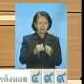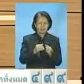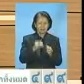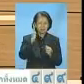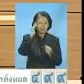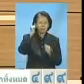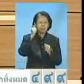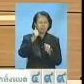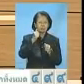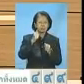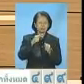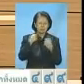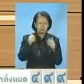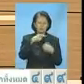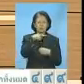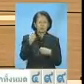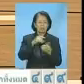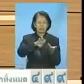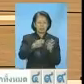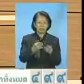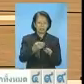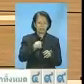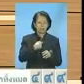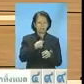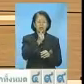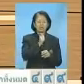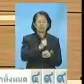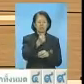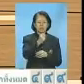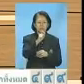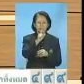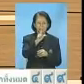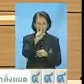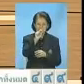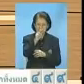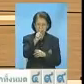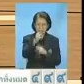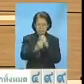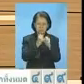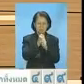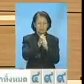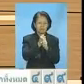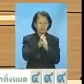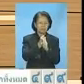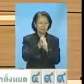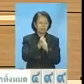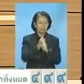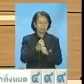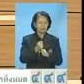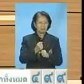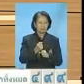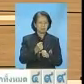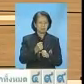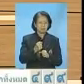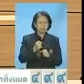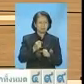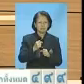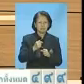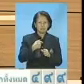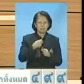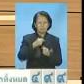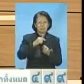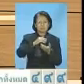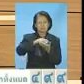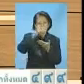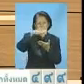ผมถูกฆ่าตายเมื่อผมอายุ11เดือนแต่ผมรู้ว่าพ่อถูกฆ่าเนี่ยเมื่อผมอายุ21ปีผมไม่ได้ไปศึกษาต่างประเทศ